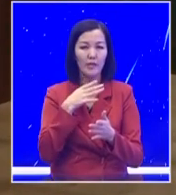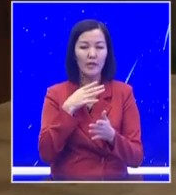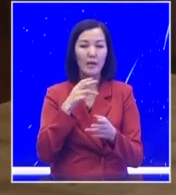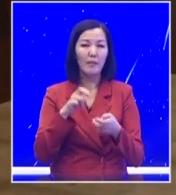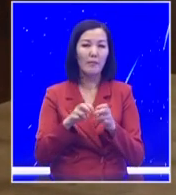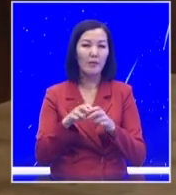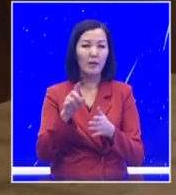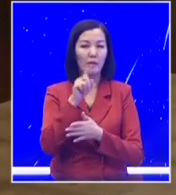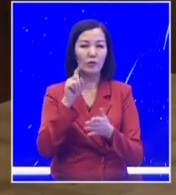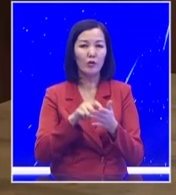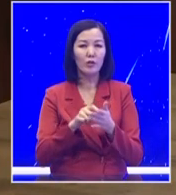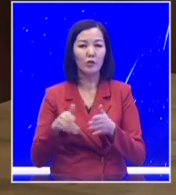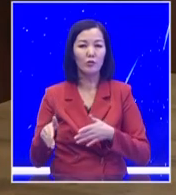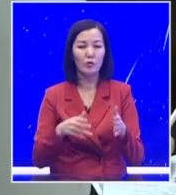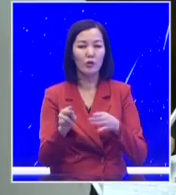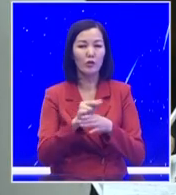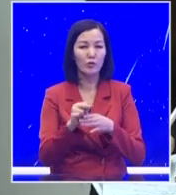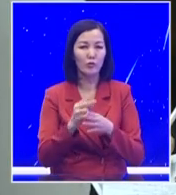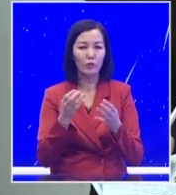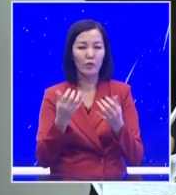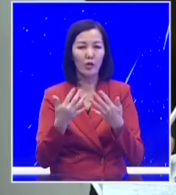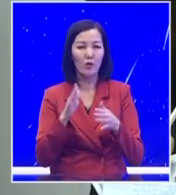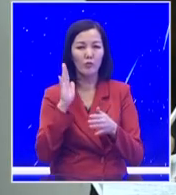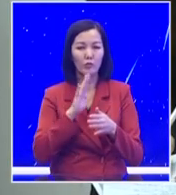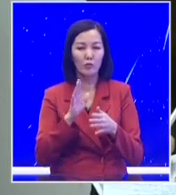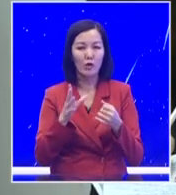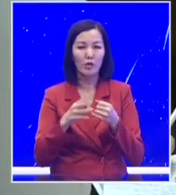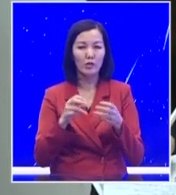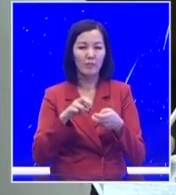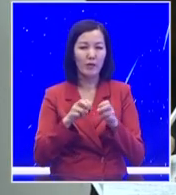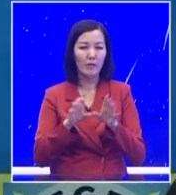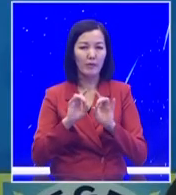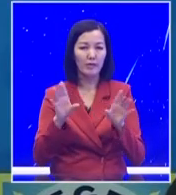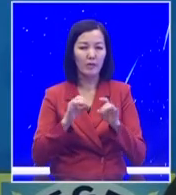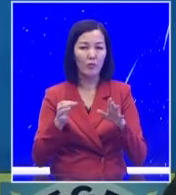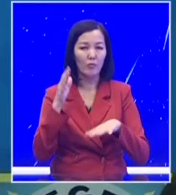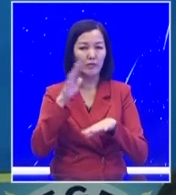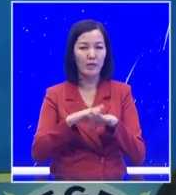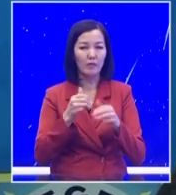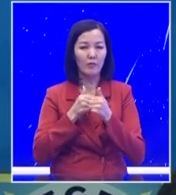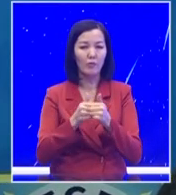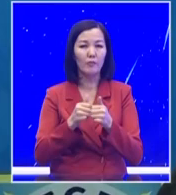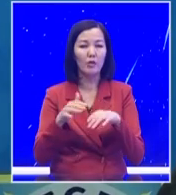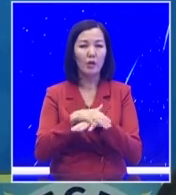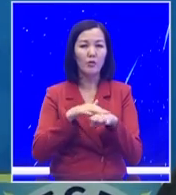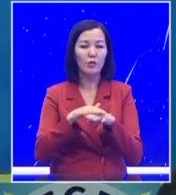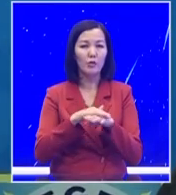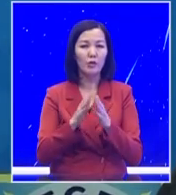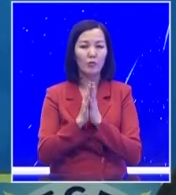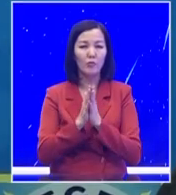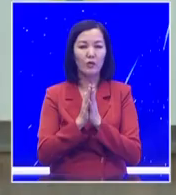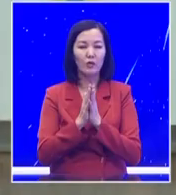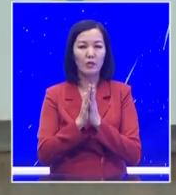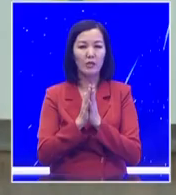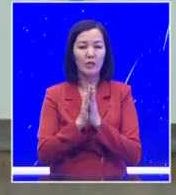Жеткілді сұрақтар қатарында жолдарды жөндеу ісі мен ауыз су, жер мәселесі болды. Облыс әкімінің орынбасары тұрғындар тарапынан түскен өтініштерге